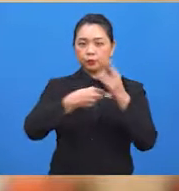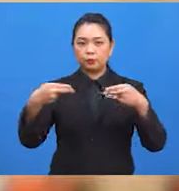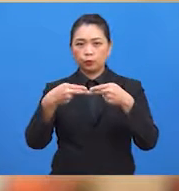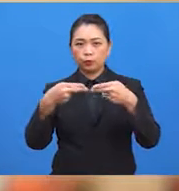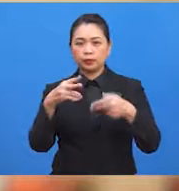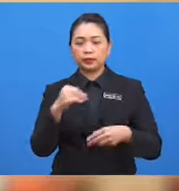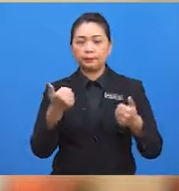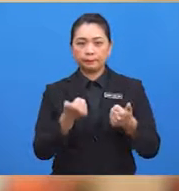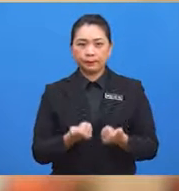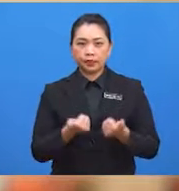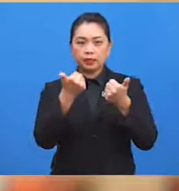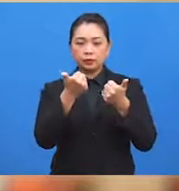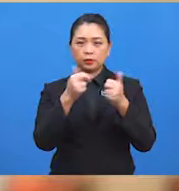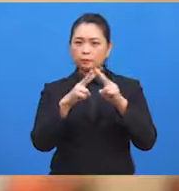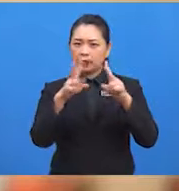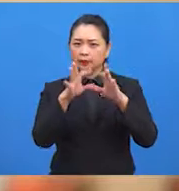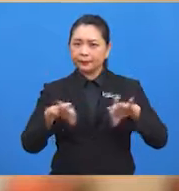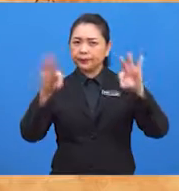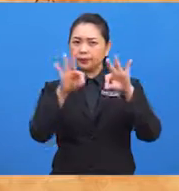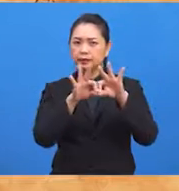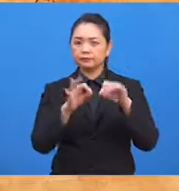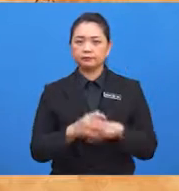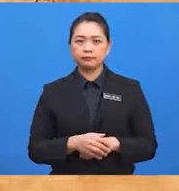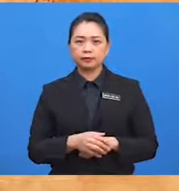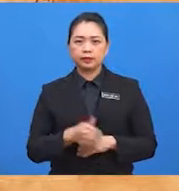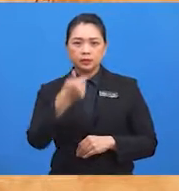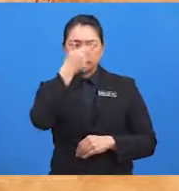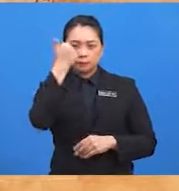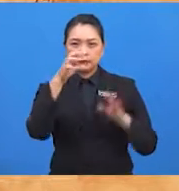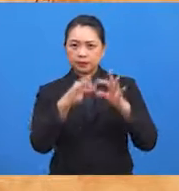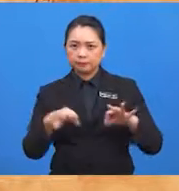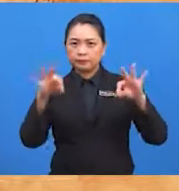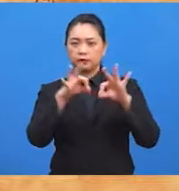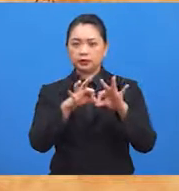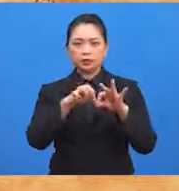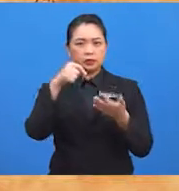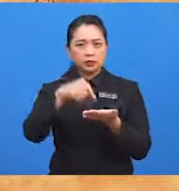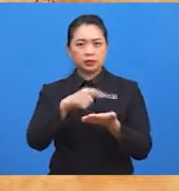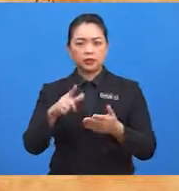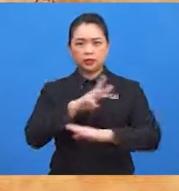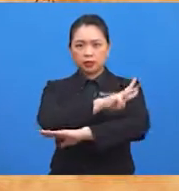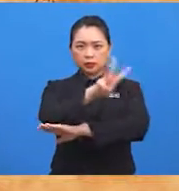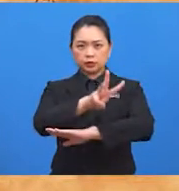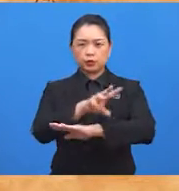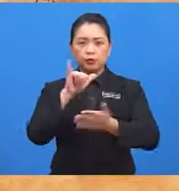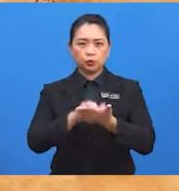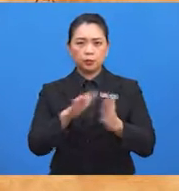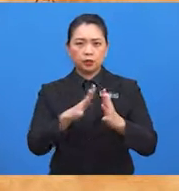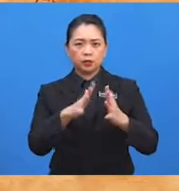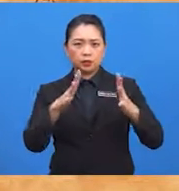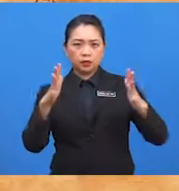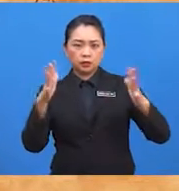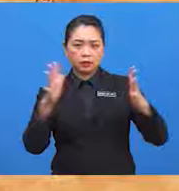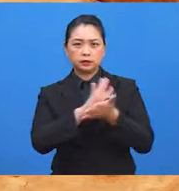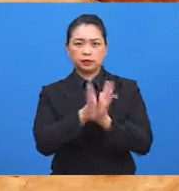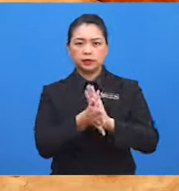dan pengangkutan paling penting. Disebabkan kepentingan inilah kawasan tersebut berkembang menjadi